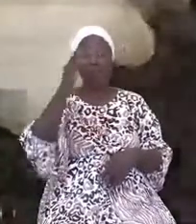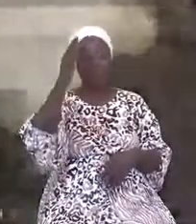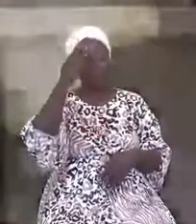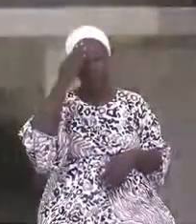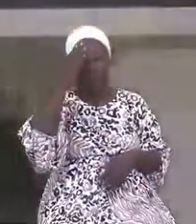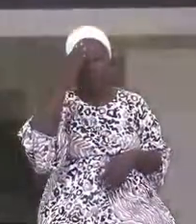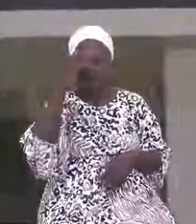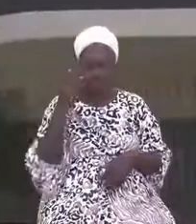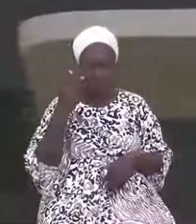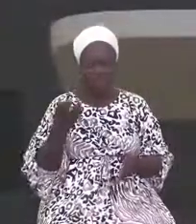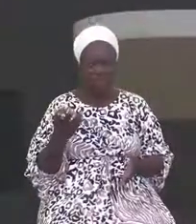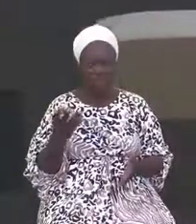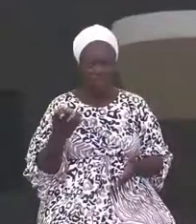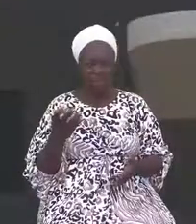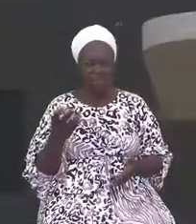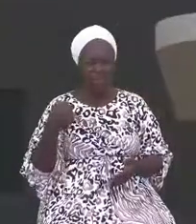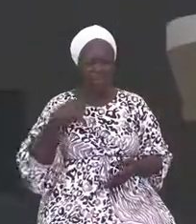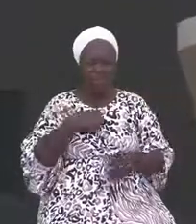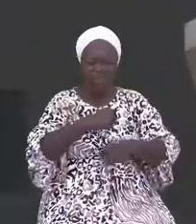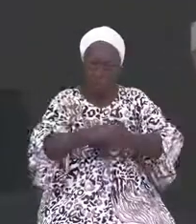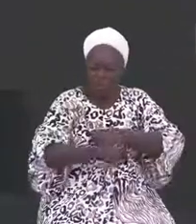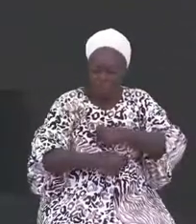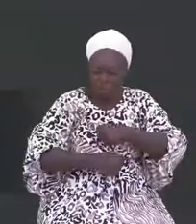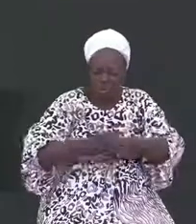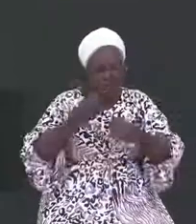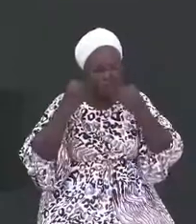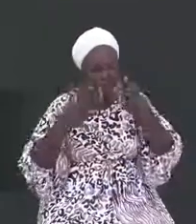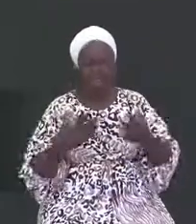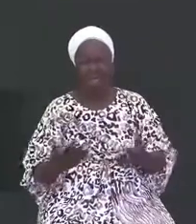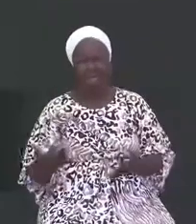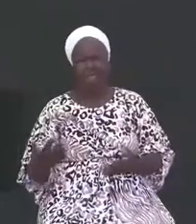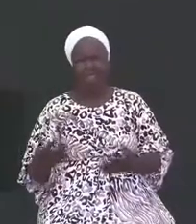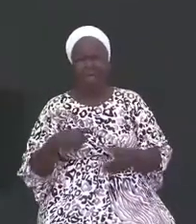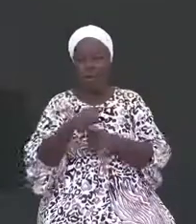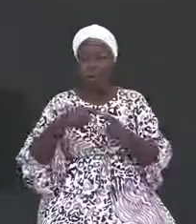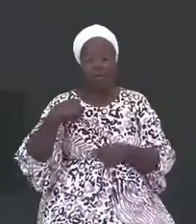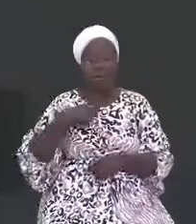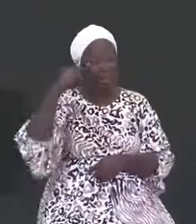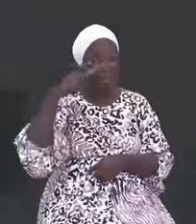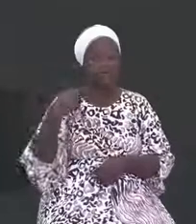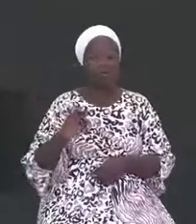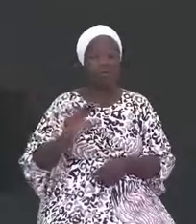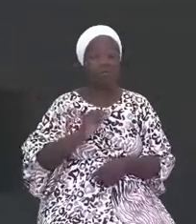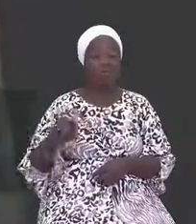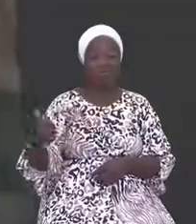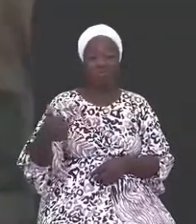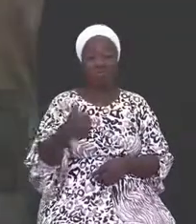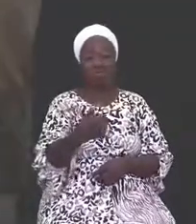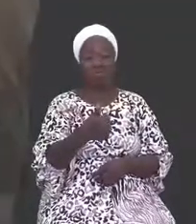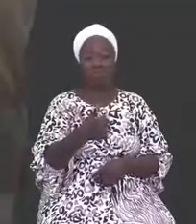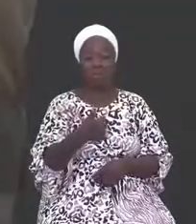savez, nous souffrons beaucoup lorsque nous pensons à nous-mêmes.